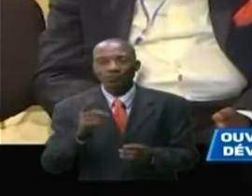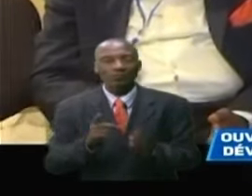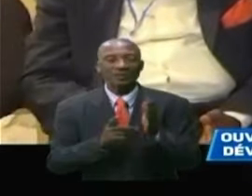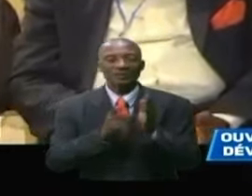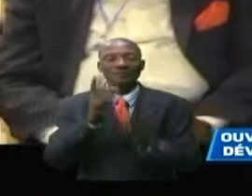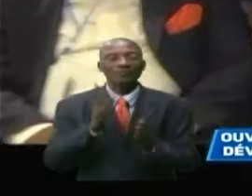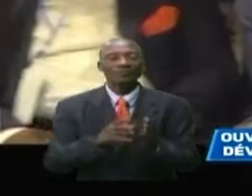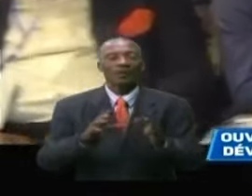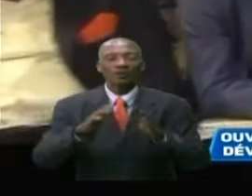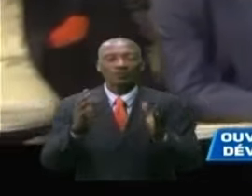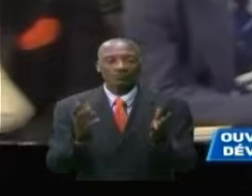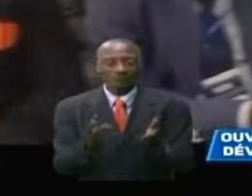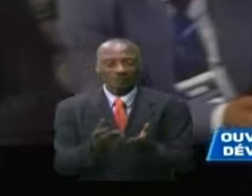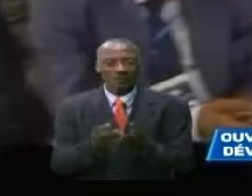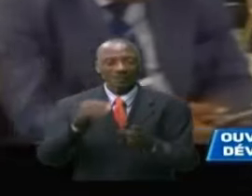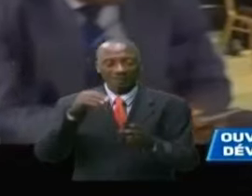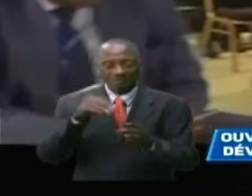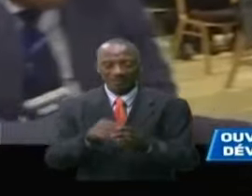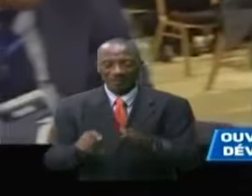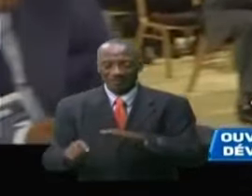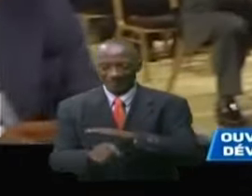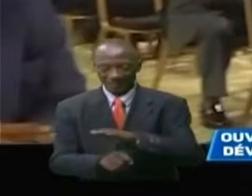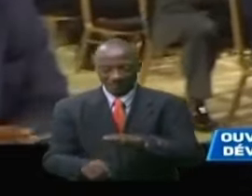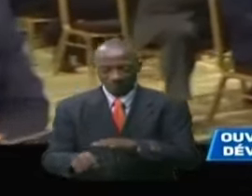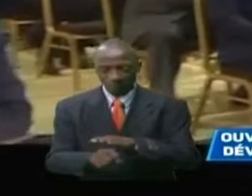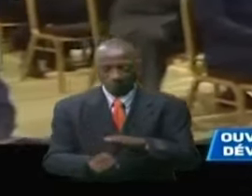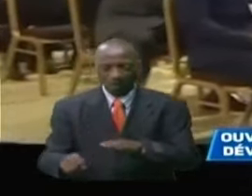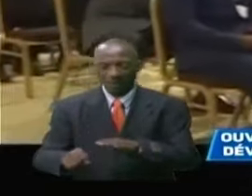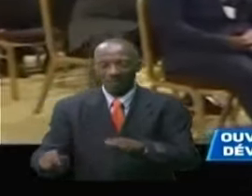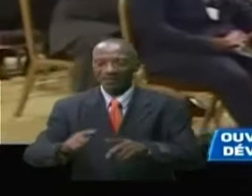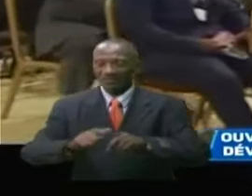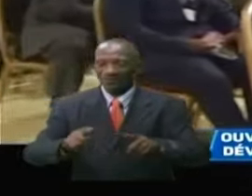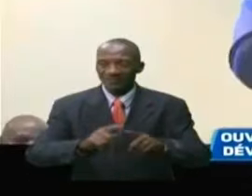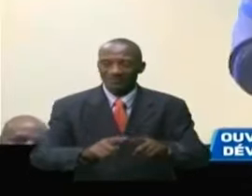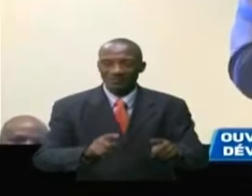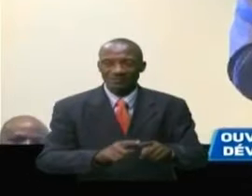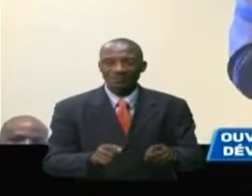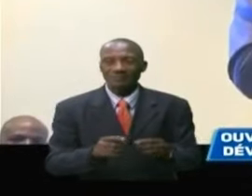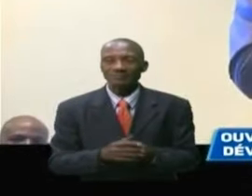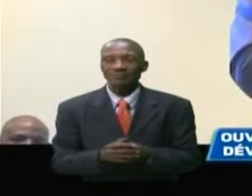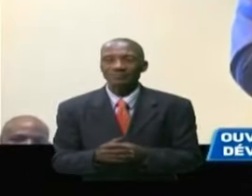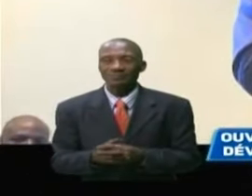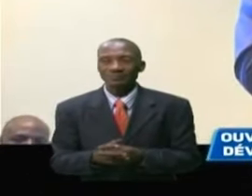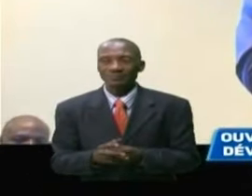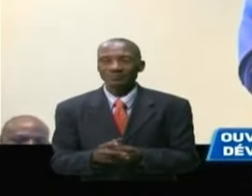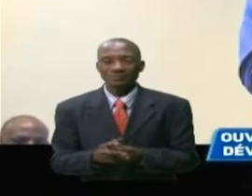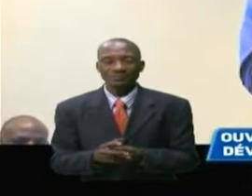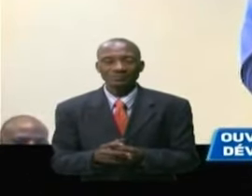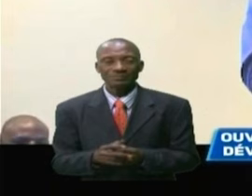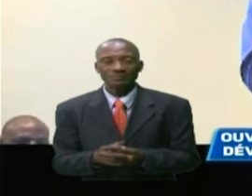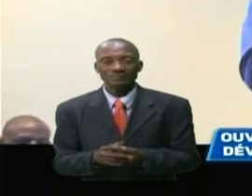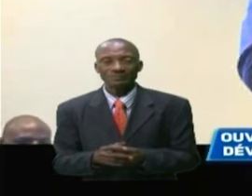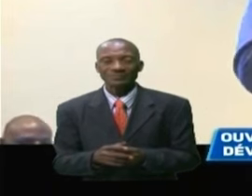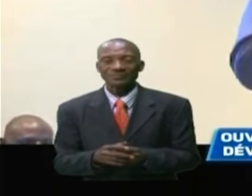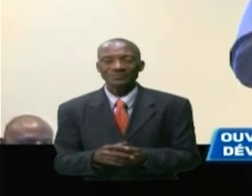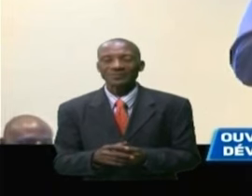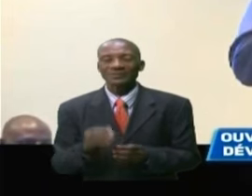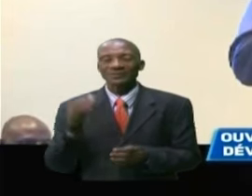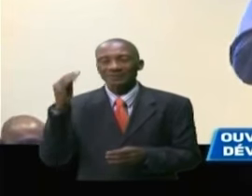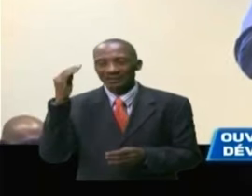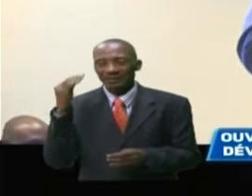communautaire des entités territoriales décentralisées. Au nom de son Excellence, M. le Premier ministre du